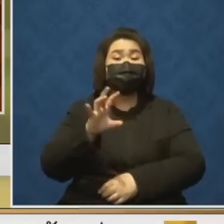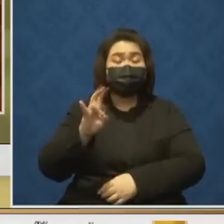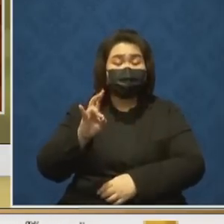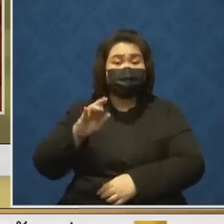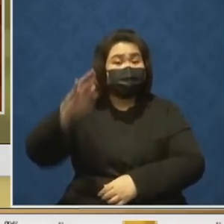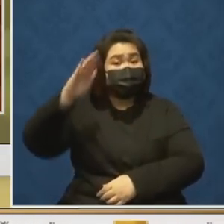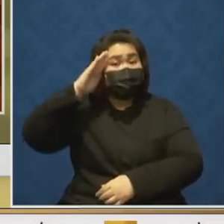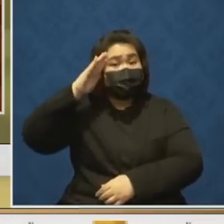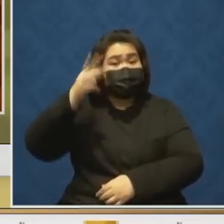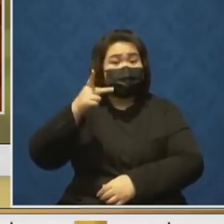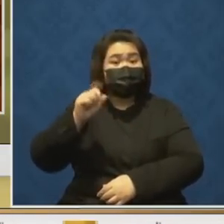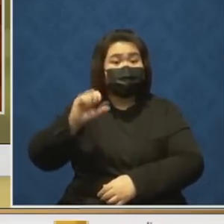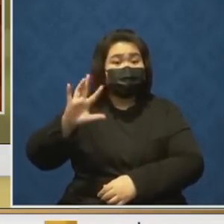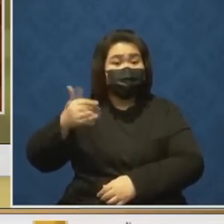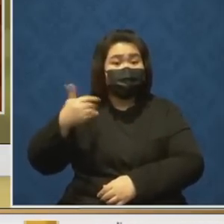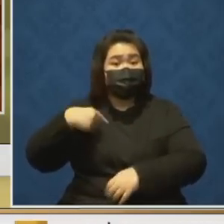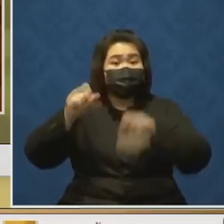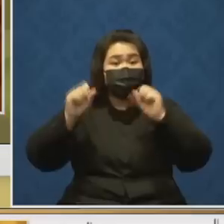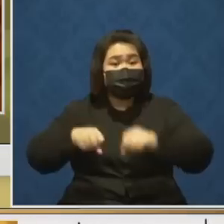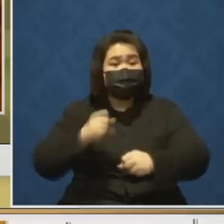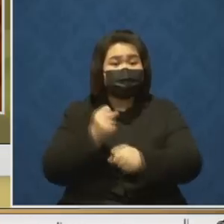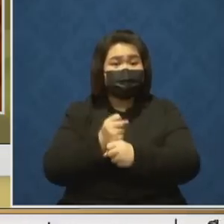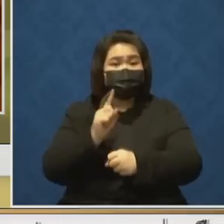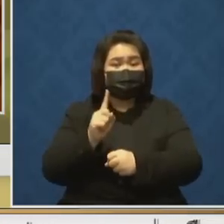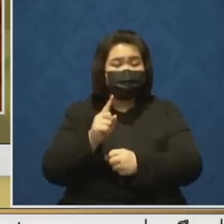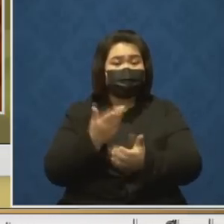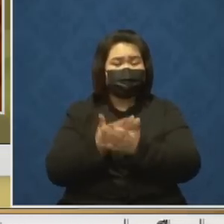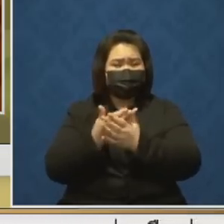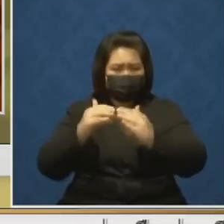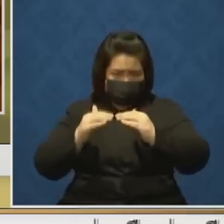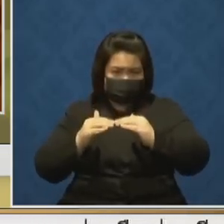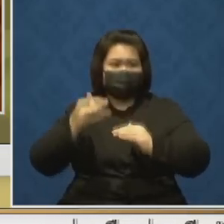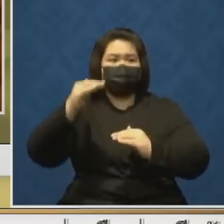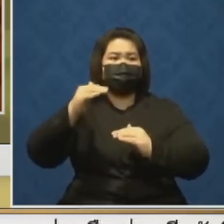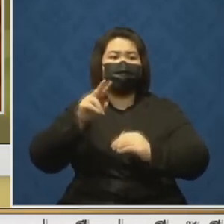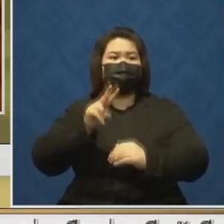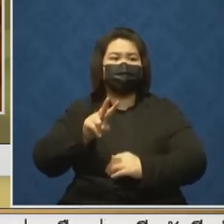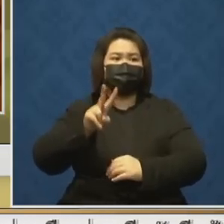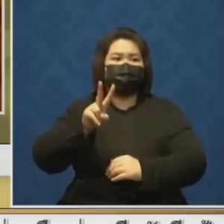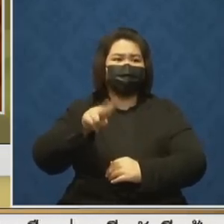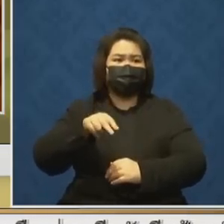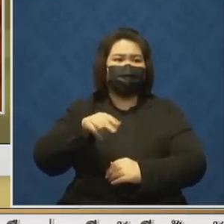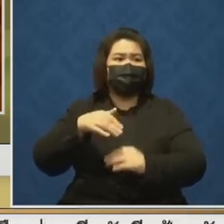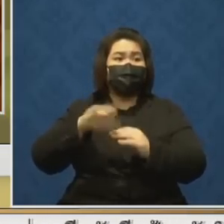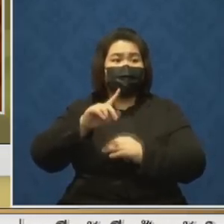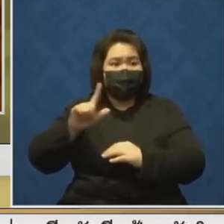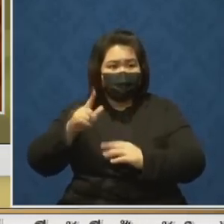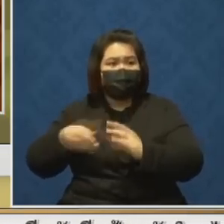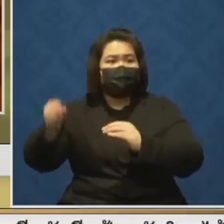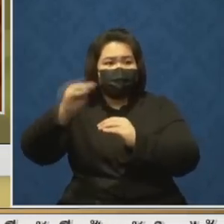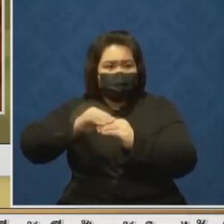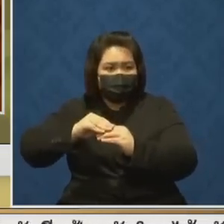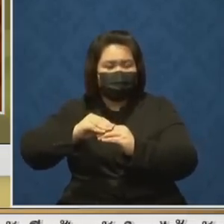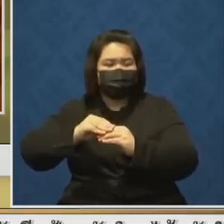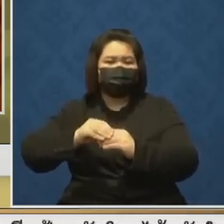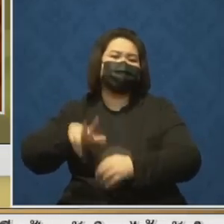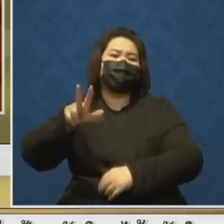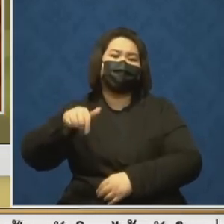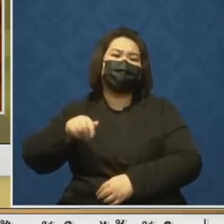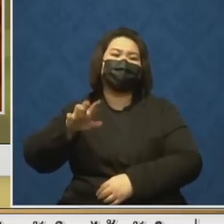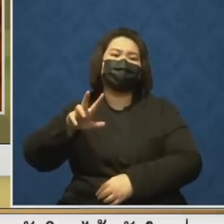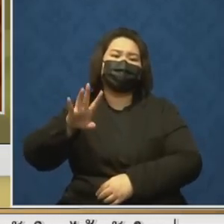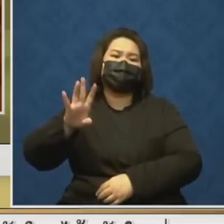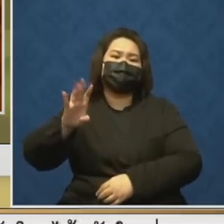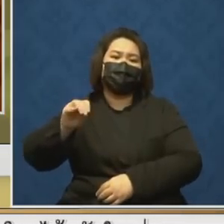ชอขนาดนั้นมีมะติให้ขยายวงเงินจาก 2,455 บาทเพิ่มขอพัล้านกลายเป็ 3,45